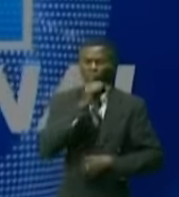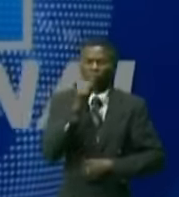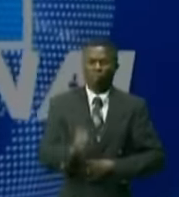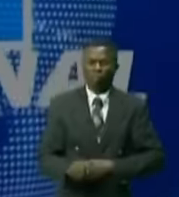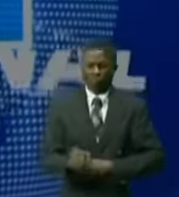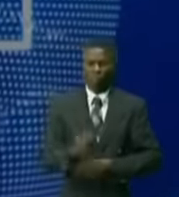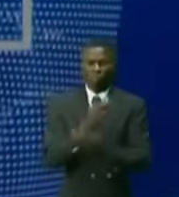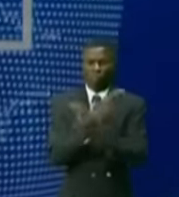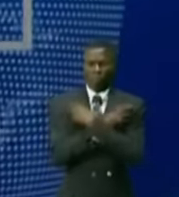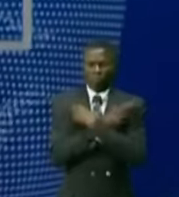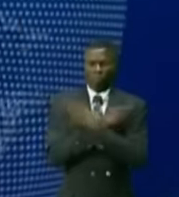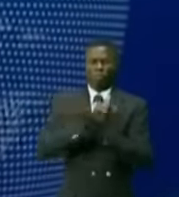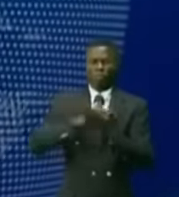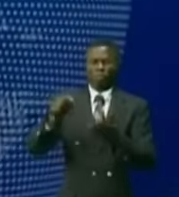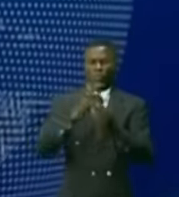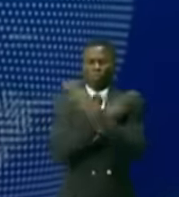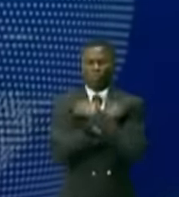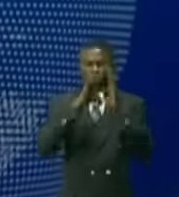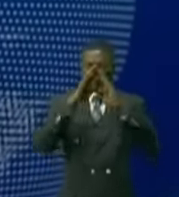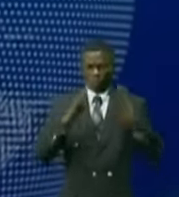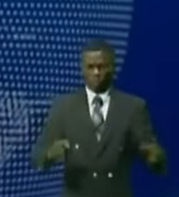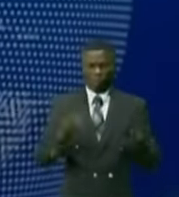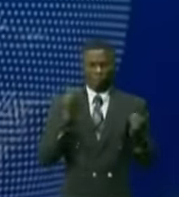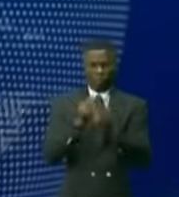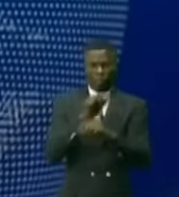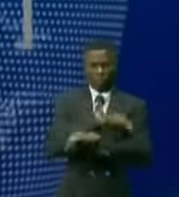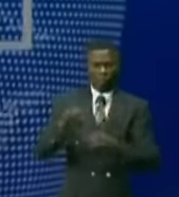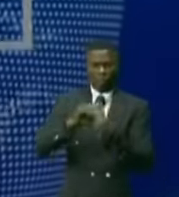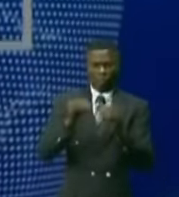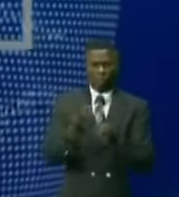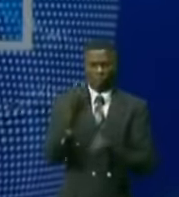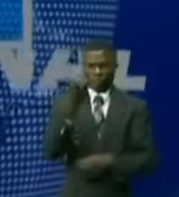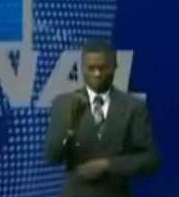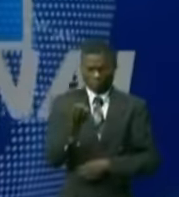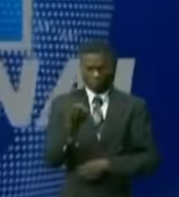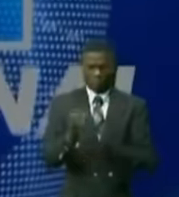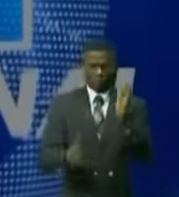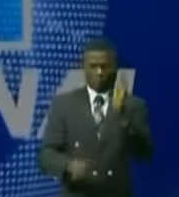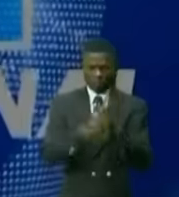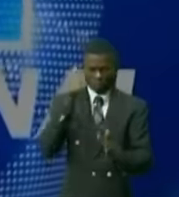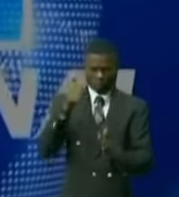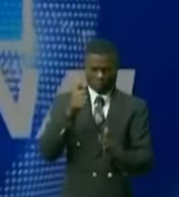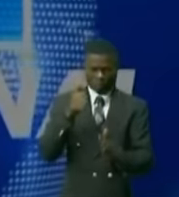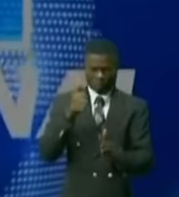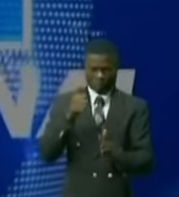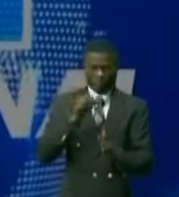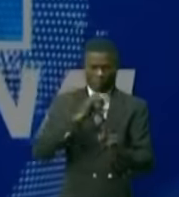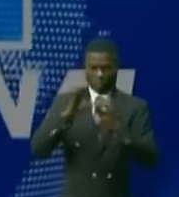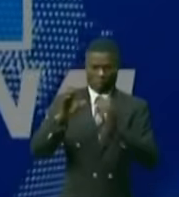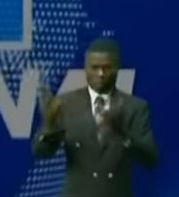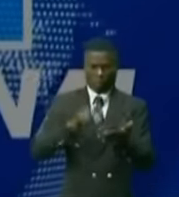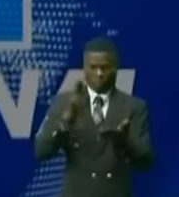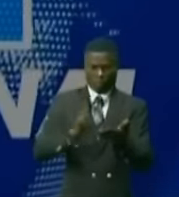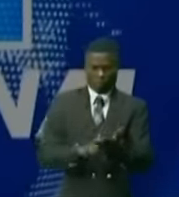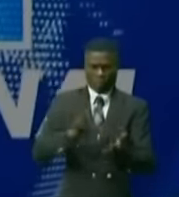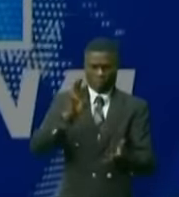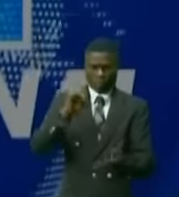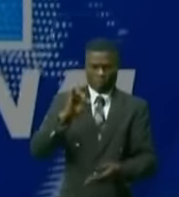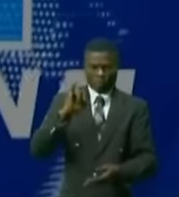tout renseignement, contactez la CNSAP au numéro 4011. Un communiqué signé